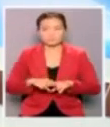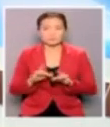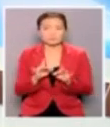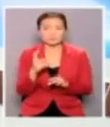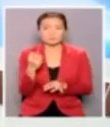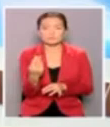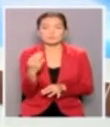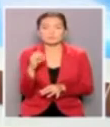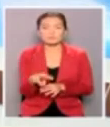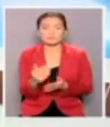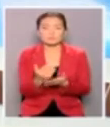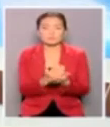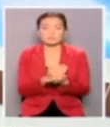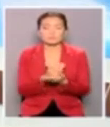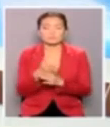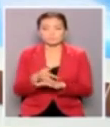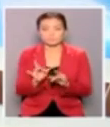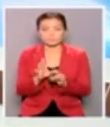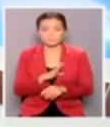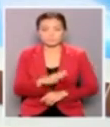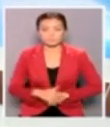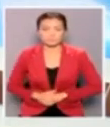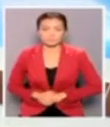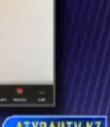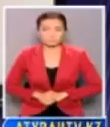эфирде 102 FM бағдарламасының мейманы баяндап берді.